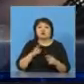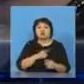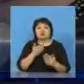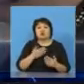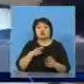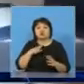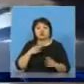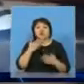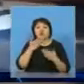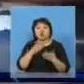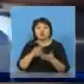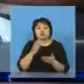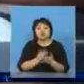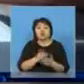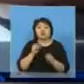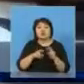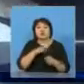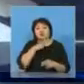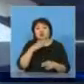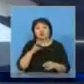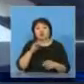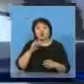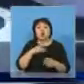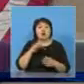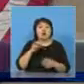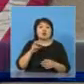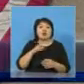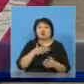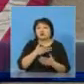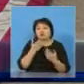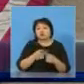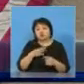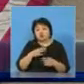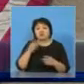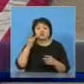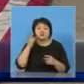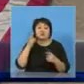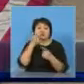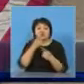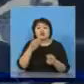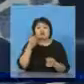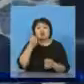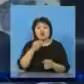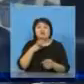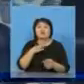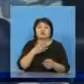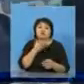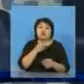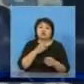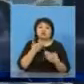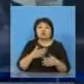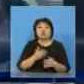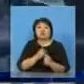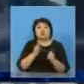сейчас пользуется большим спросом. Заказов много, но на рекламе не заморачивается. Девиз – производство качественной и красивой продукции. В